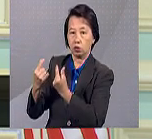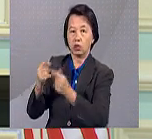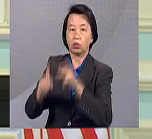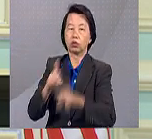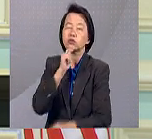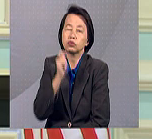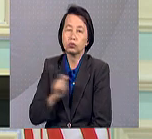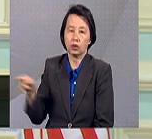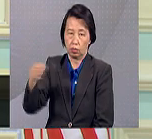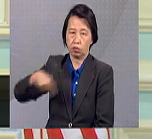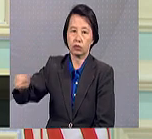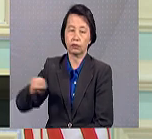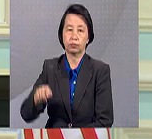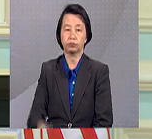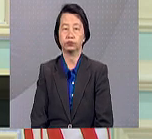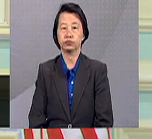warga emas.